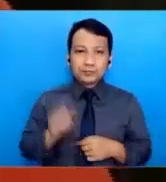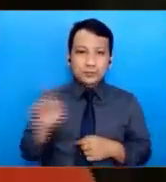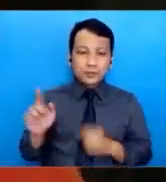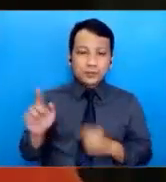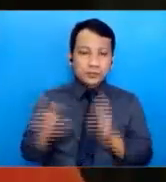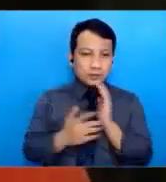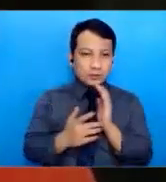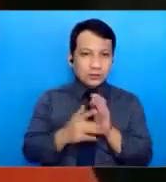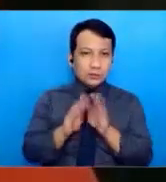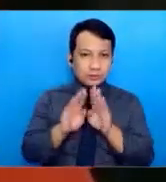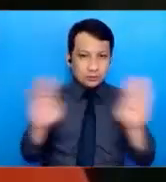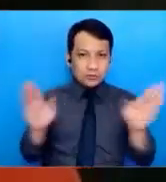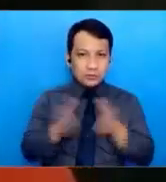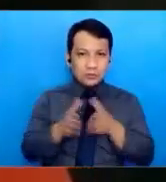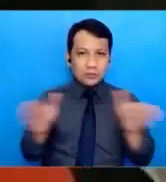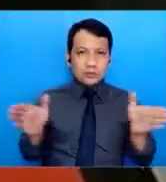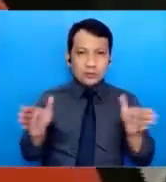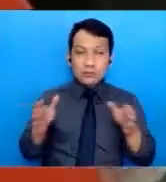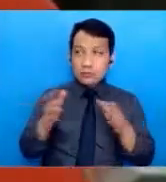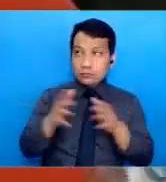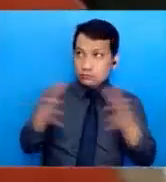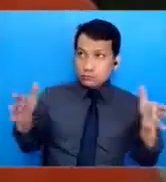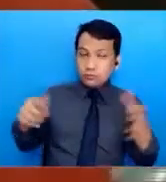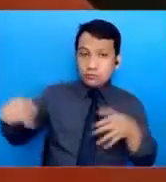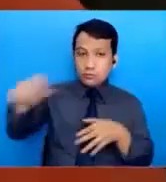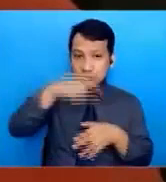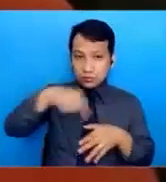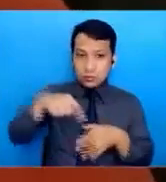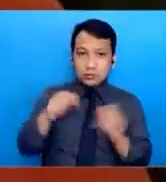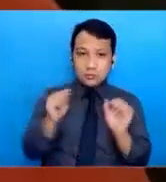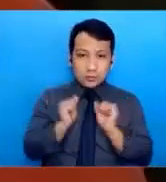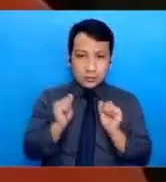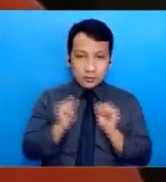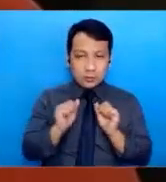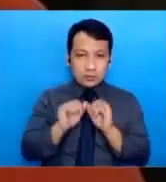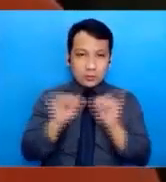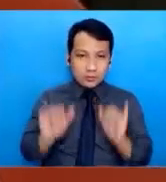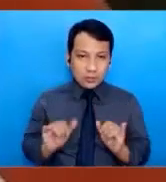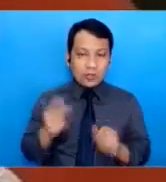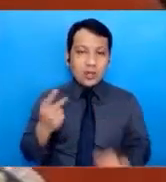open. It's well ventilated. There are filters in the air conditioning system.